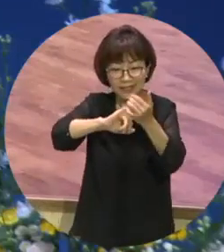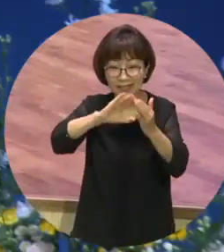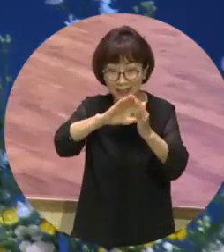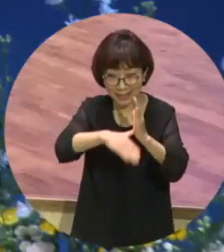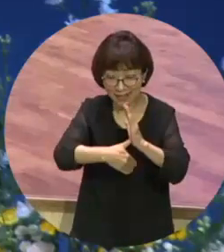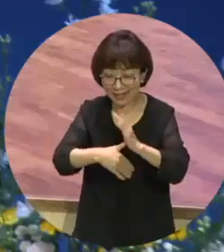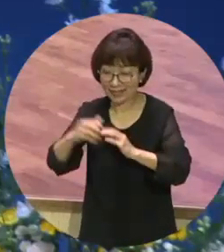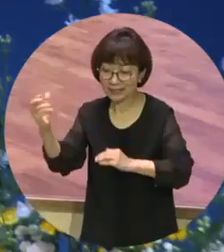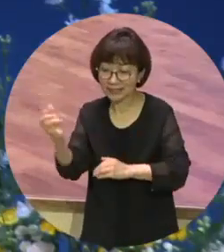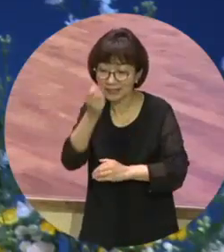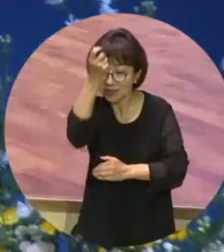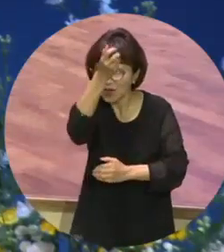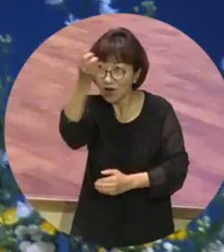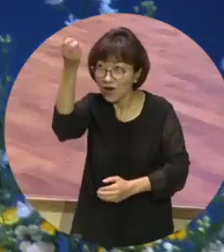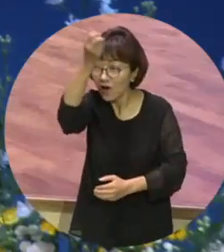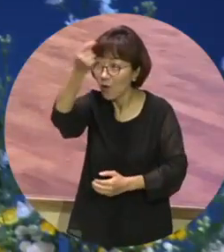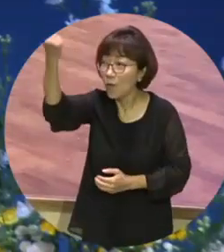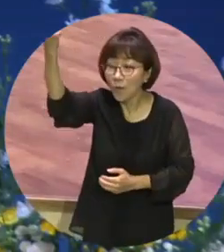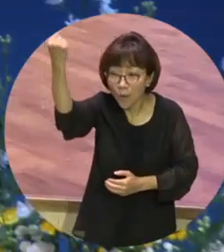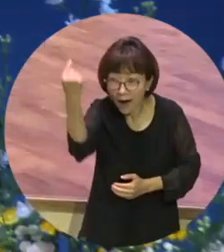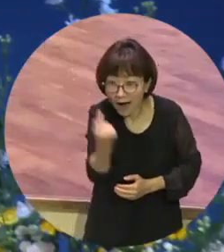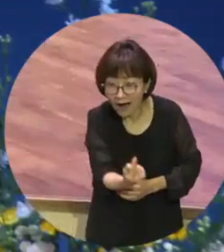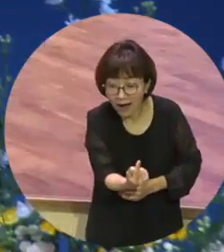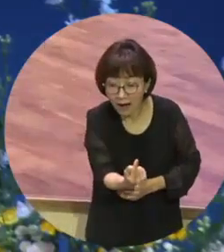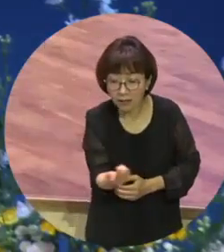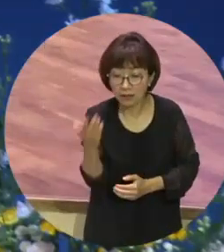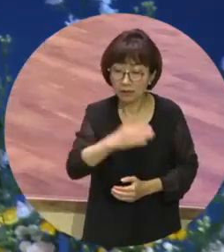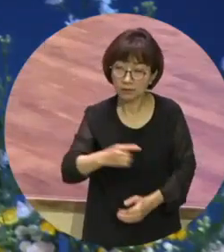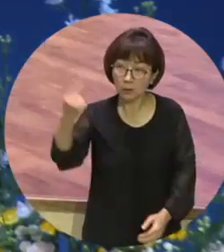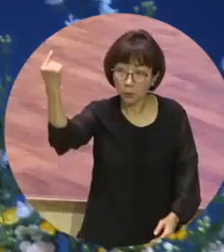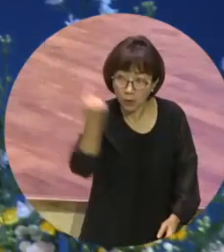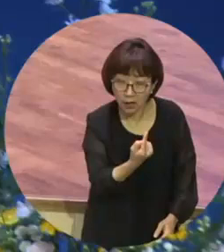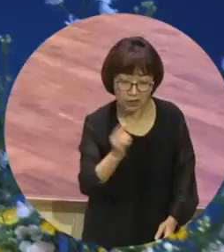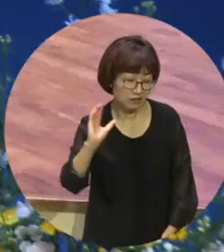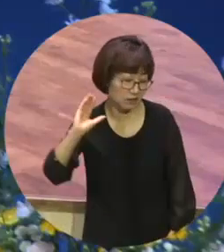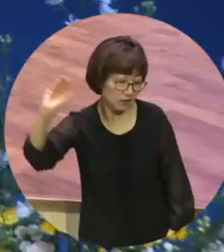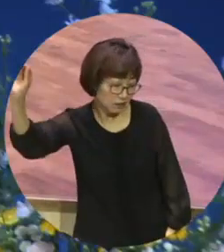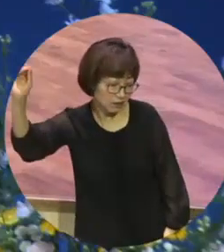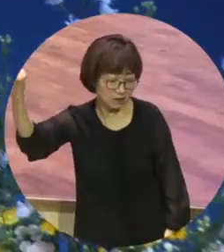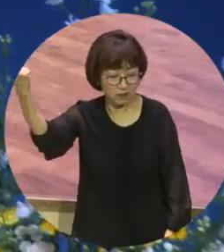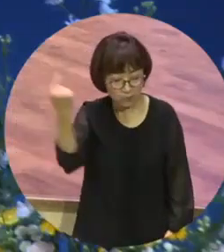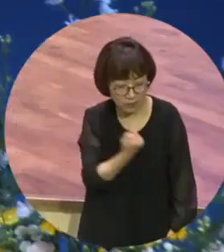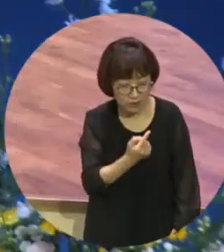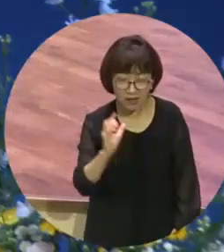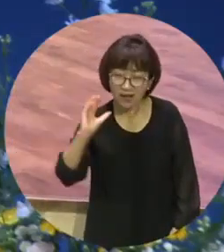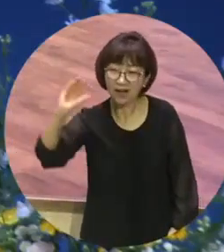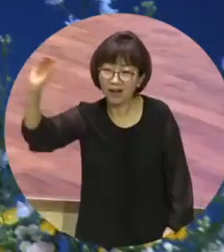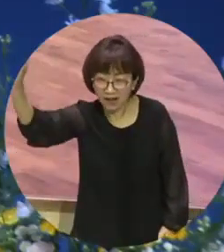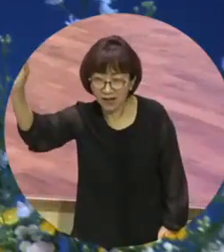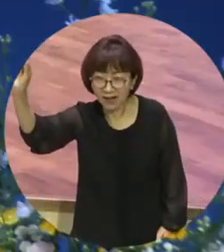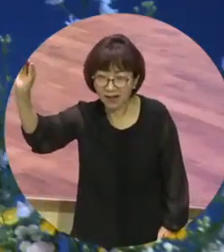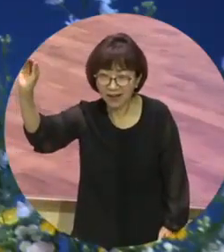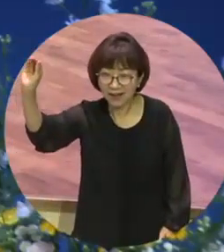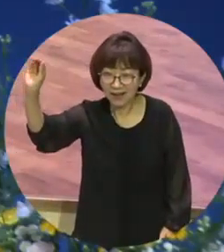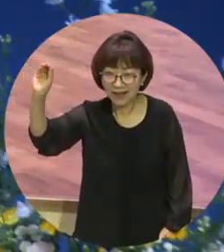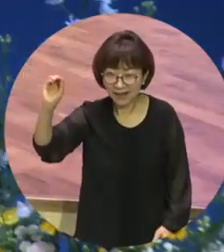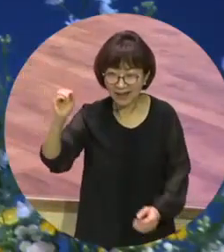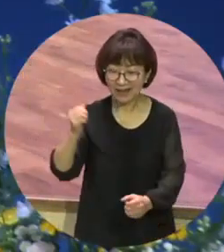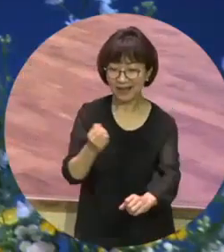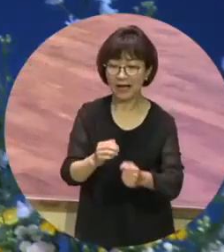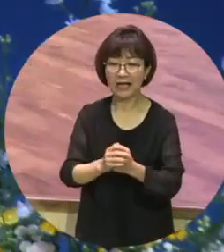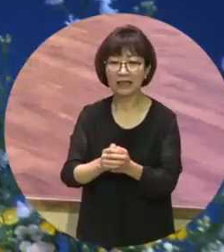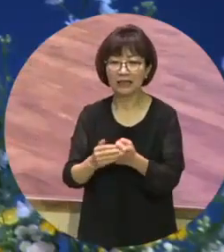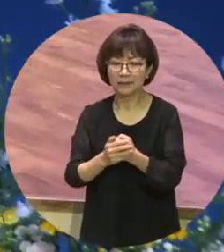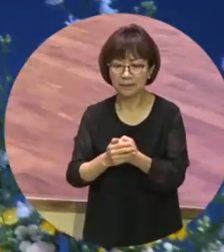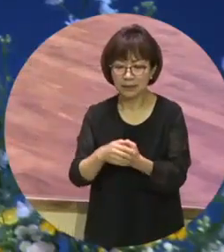임했어요. 성령이 임했는데 구약 때는 오셨다가 가셨다가 오셨다가 가셨다 그랬어요. 그래서